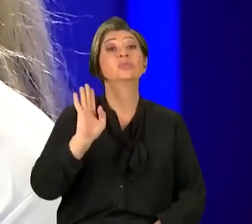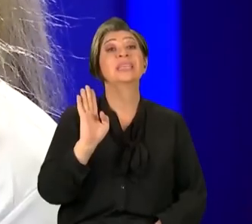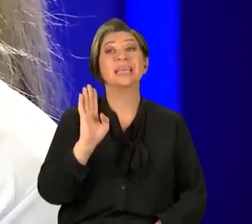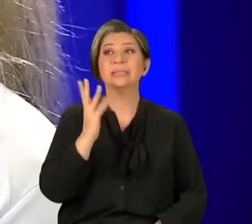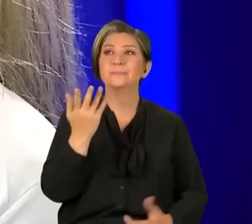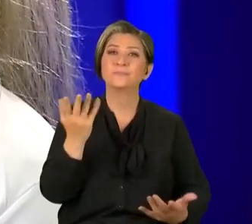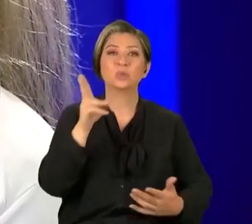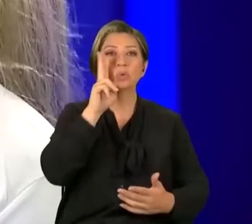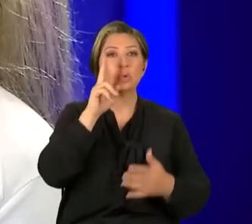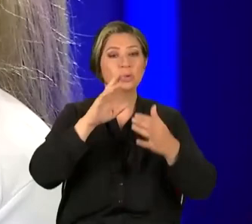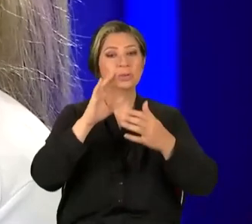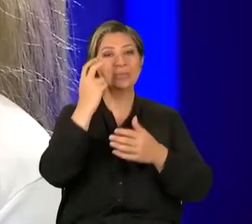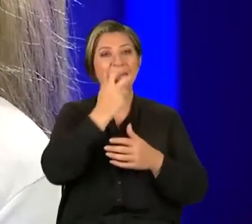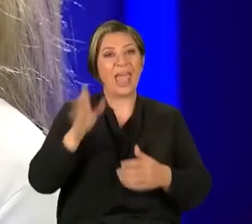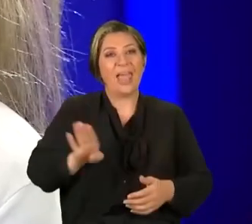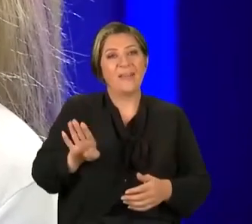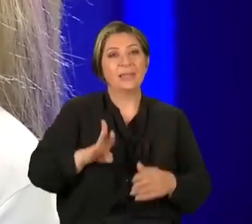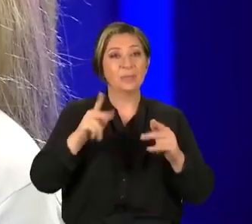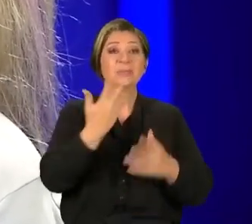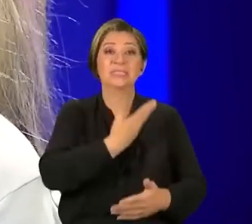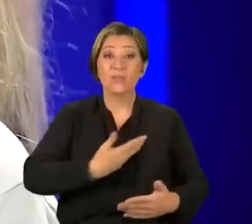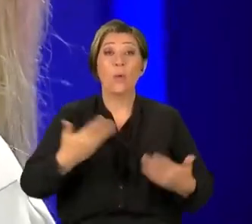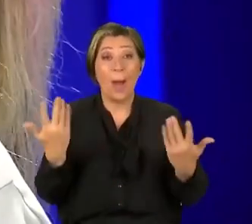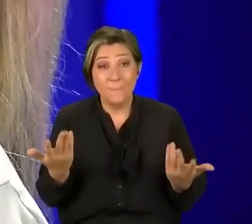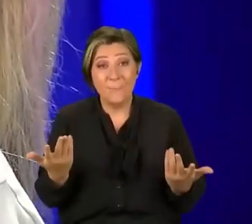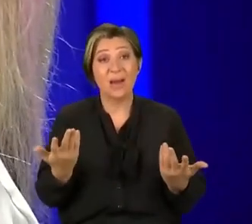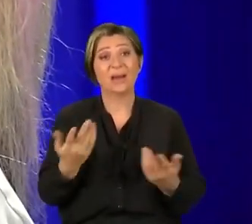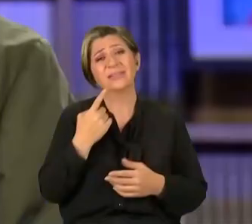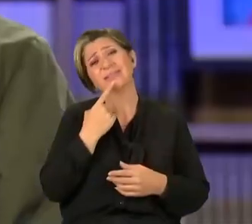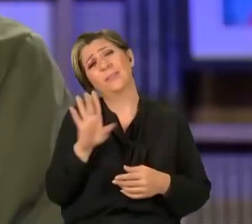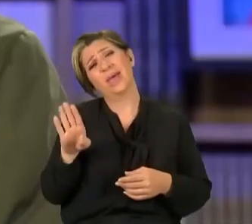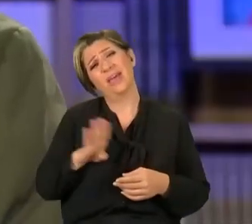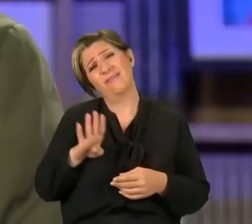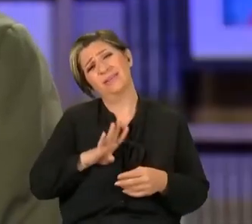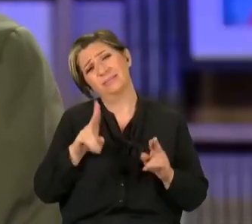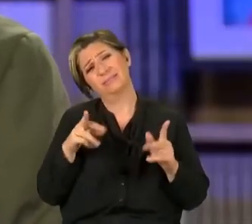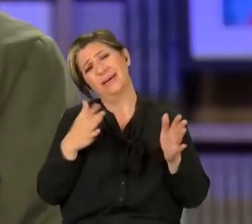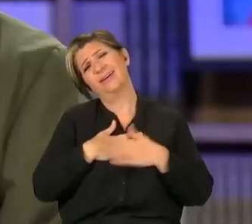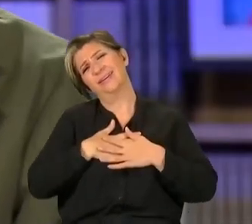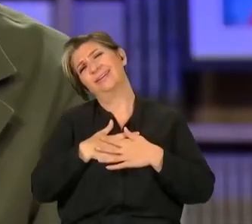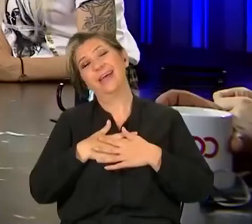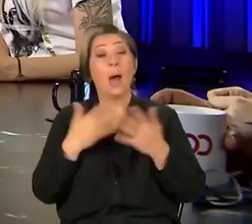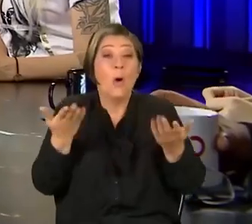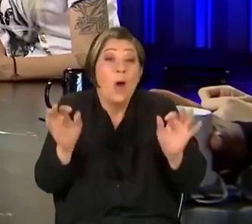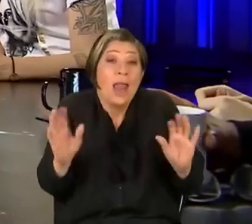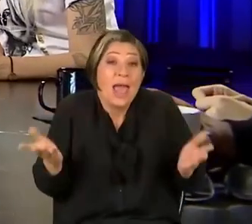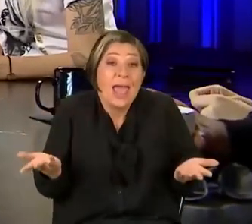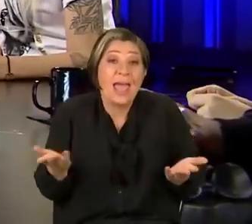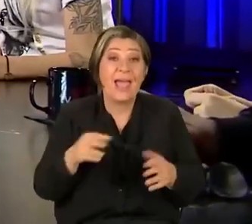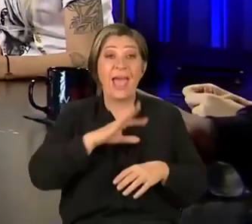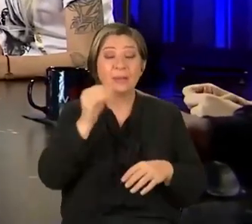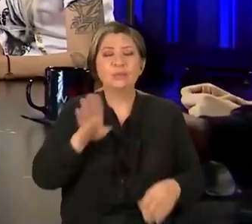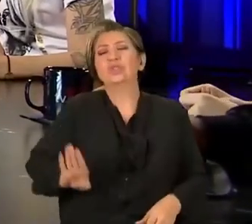değil. Sonuçta her parça bizim evladımız gibi. Seviyorum tabii ki de. Fakat ay demez misin evladımız gibi? Ben de ama bunu öyle. Her